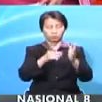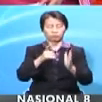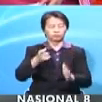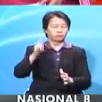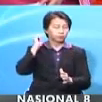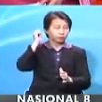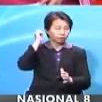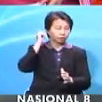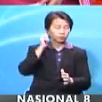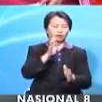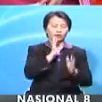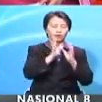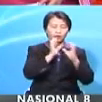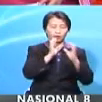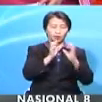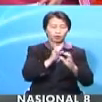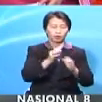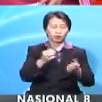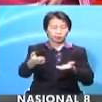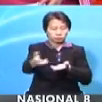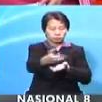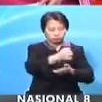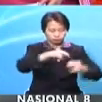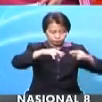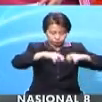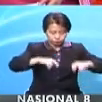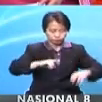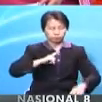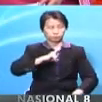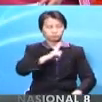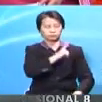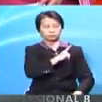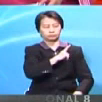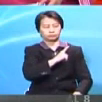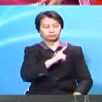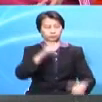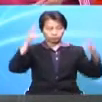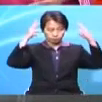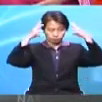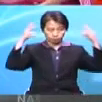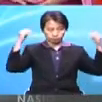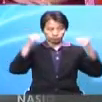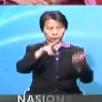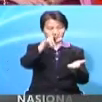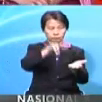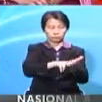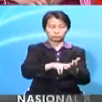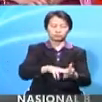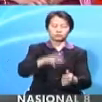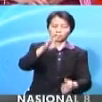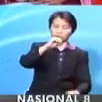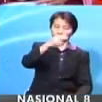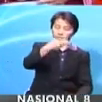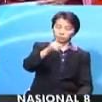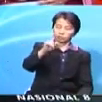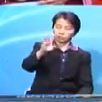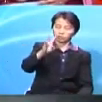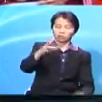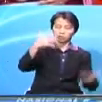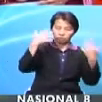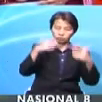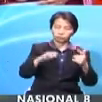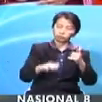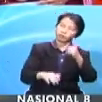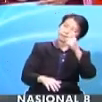menyatakan bahwa hasil siasakan lembaga keselamatan lembaga Belanda mengesahkan pesawat and Age 17 telah